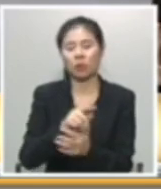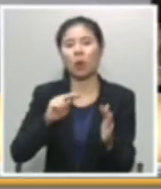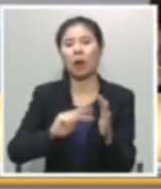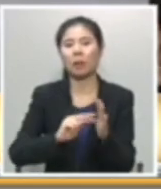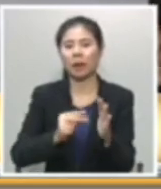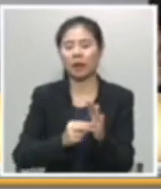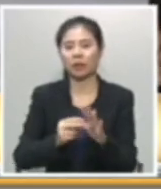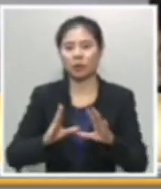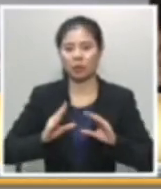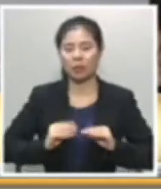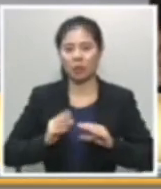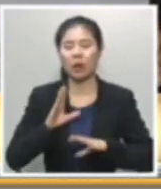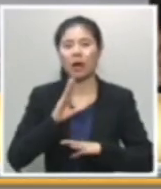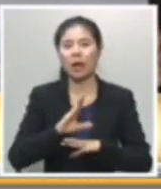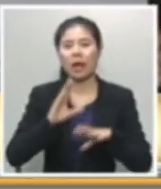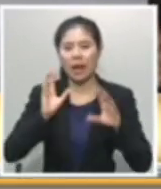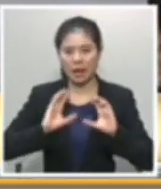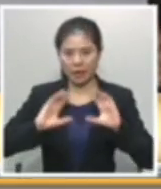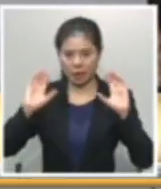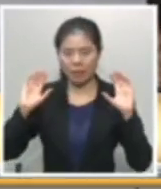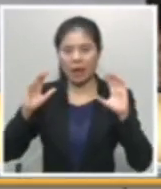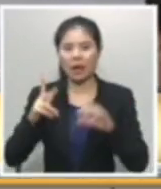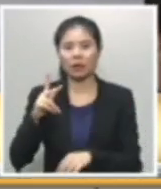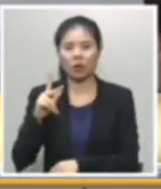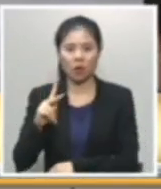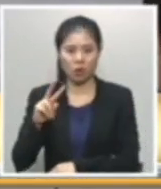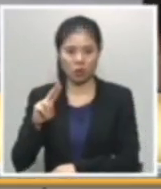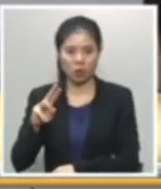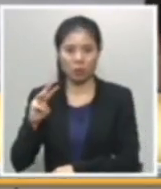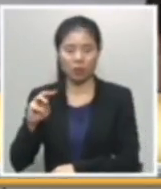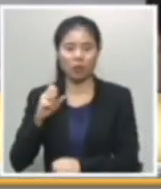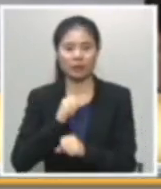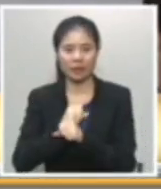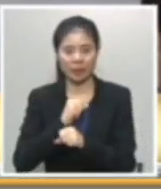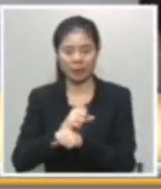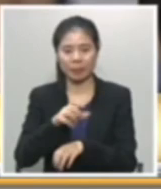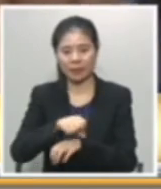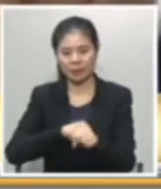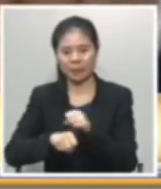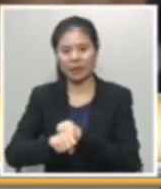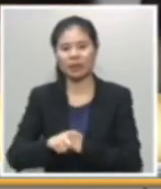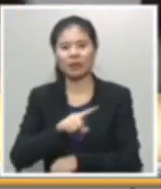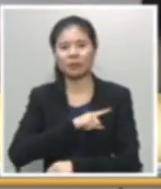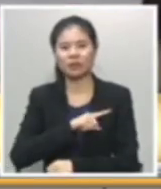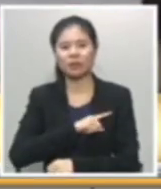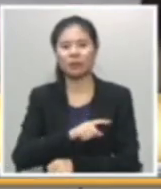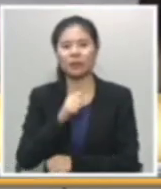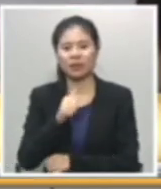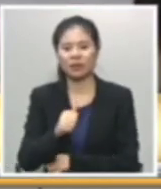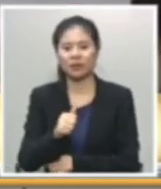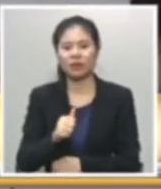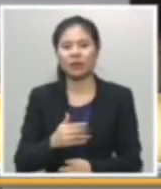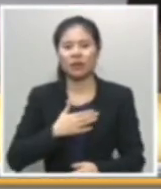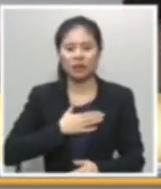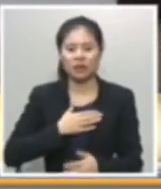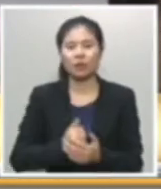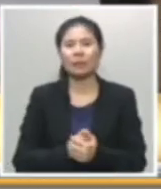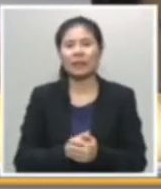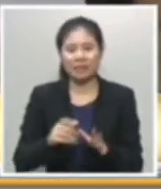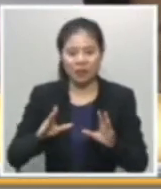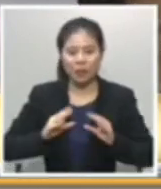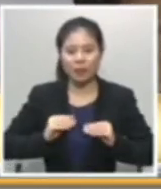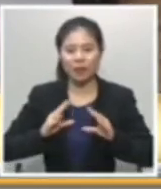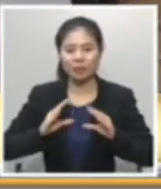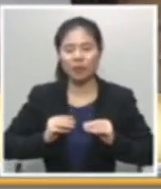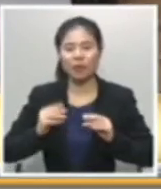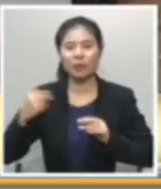นตรีหรือรัฐบาลเนี่ยสามารถปฏิบัติหน้าที่ได้เขาปฏิบัติหน้าที่ไม่ได้เราก็ไปยอมรับเขาเนี่ย